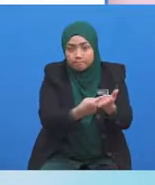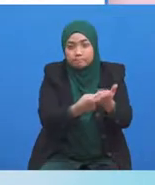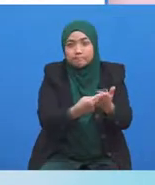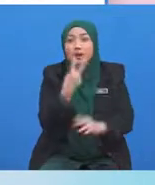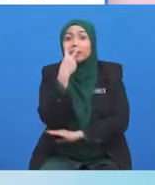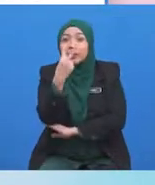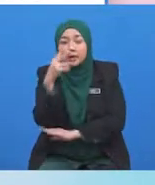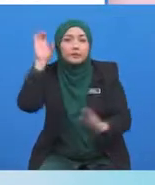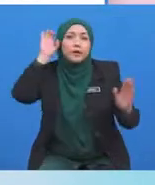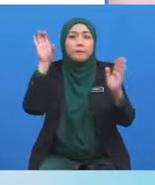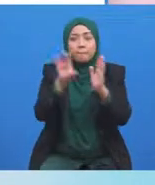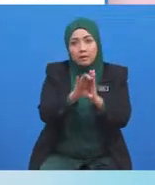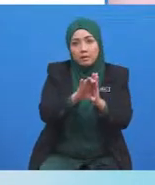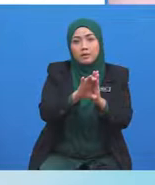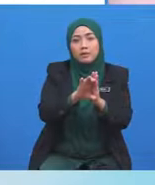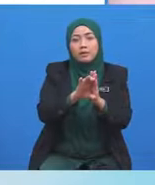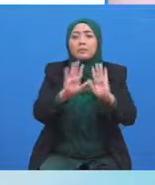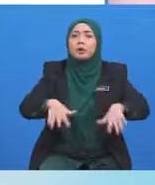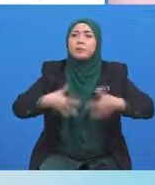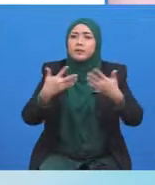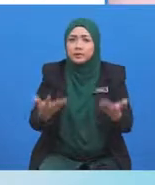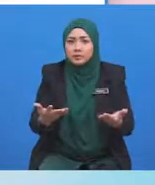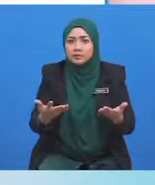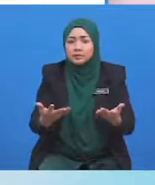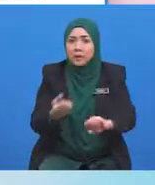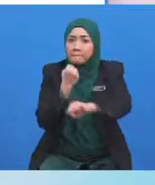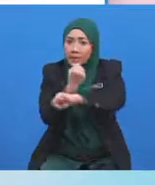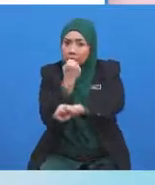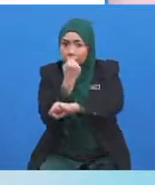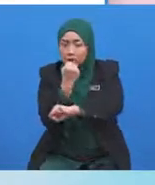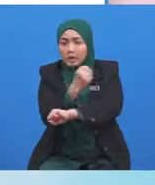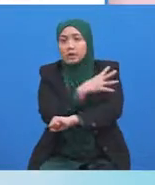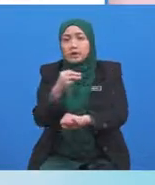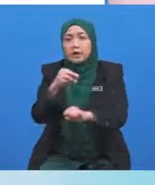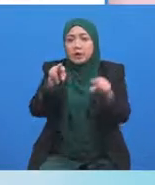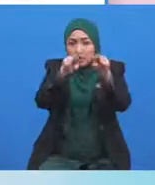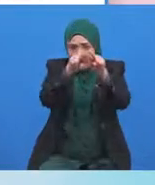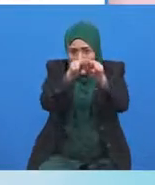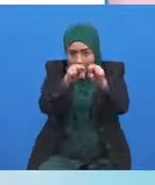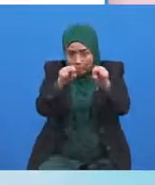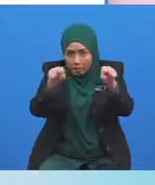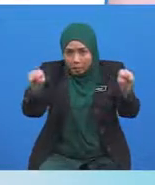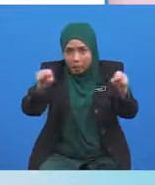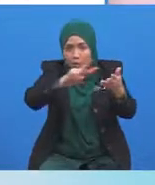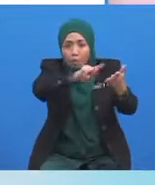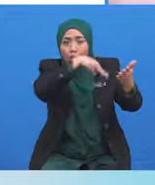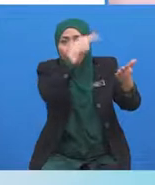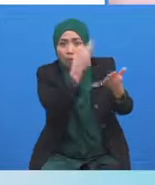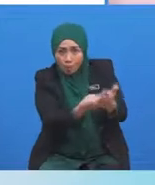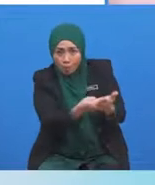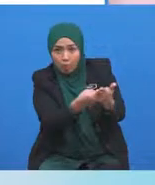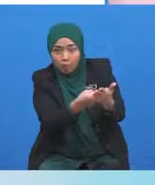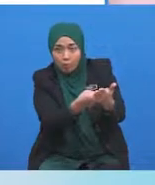berkenaan. Animasi menunjukkan batuan dan regolit jatuh menuruni cerun akibat tarikan graviti